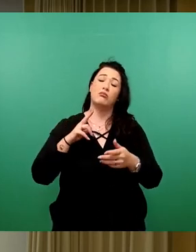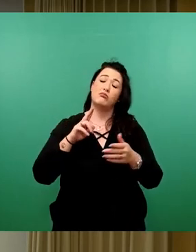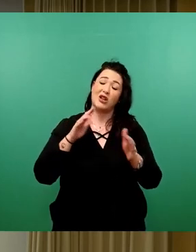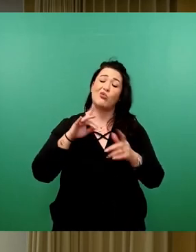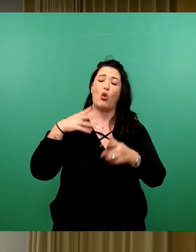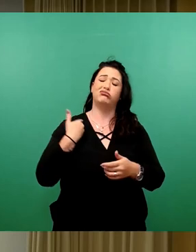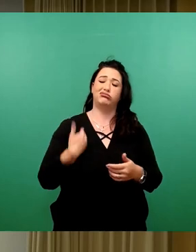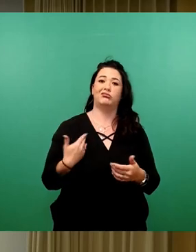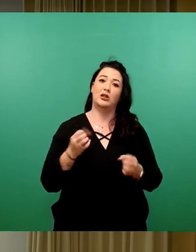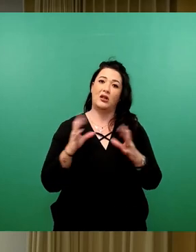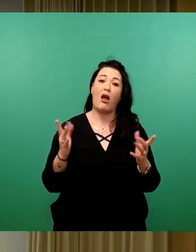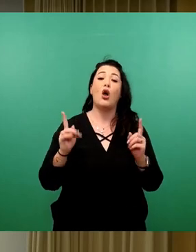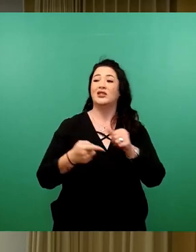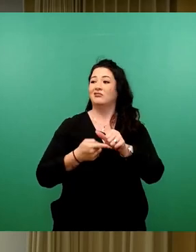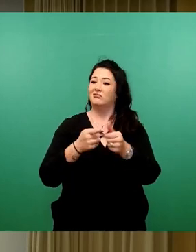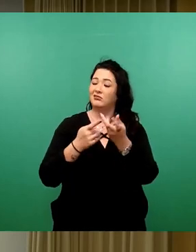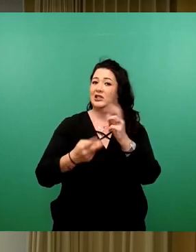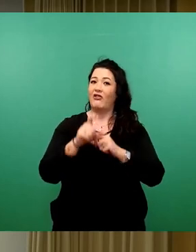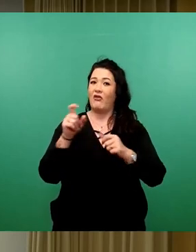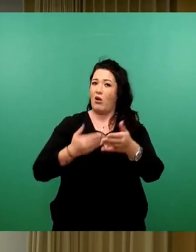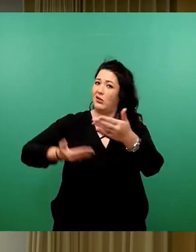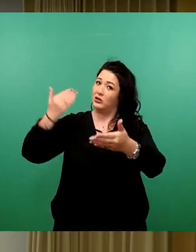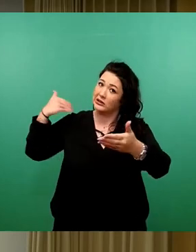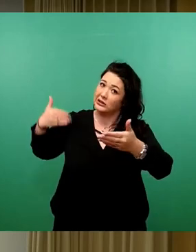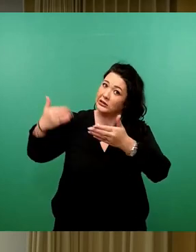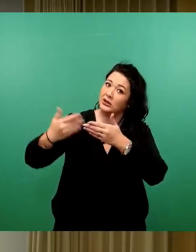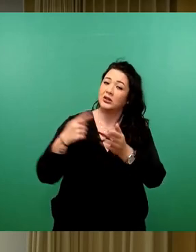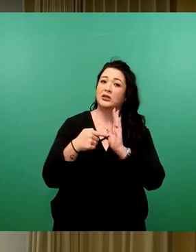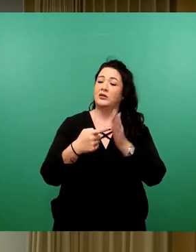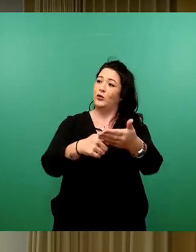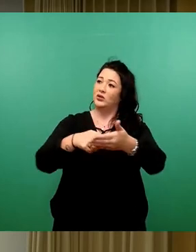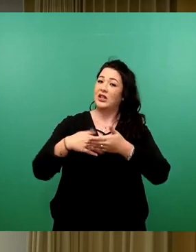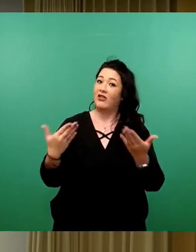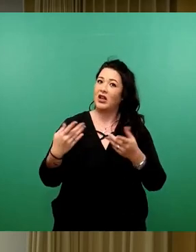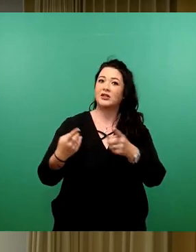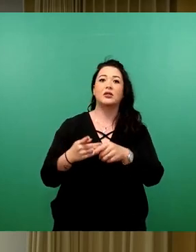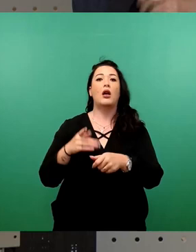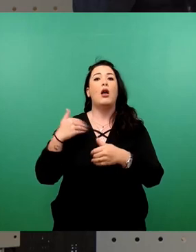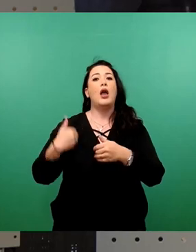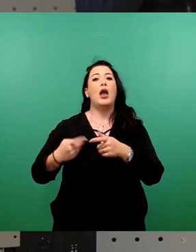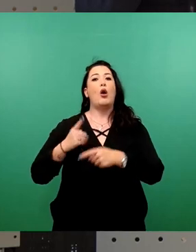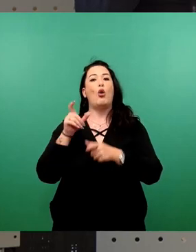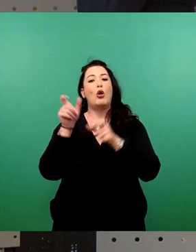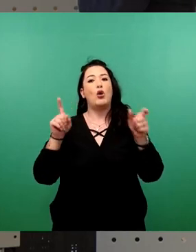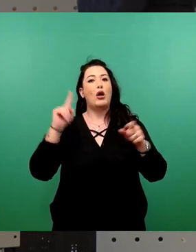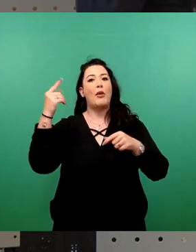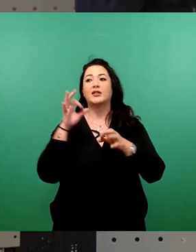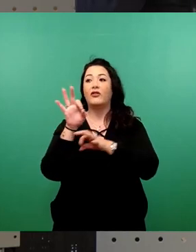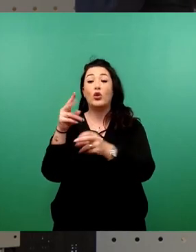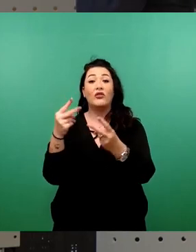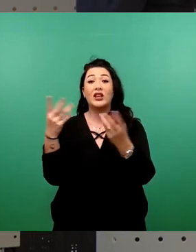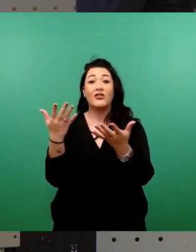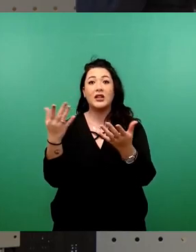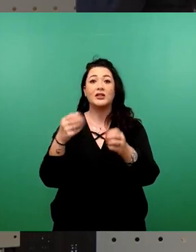letzten Wochen in dieser Stadt eines bewiesen haben, dann eben, dass es dem Oberbürgermeister eben nicht um eine breite Mehrheitsfindung geht und gerade beim